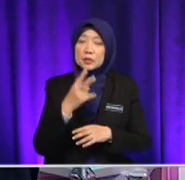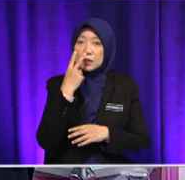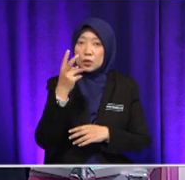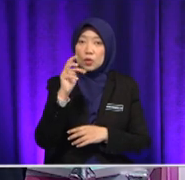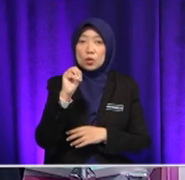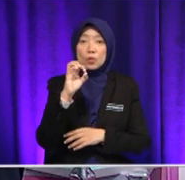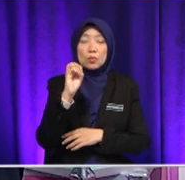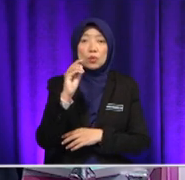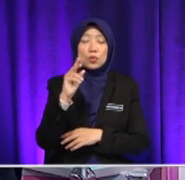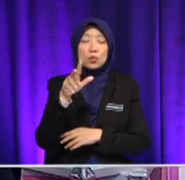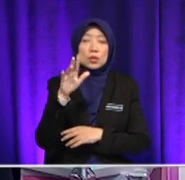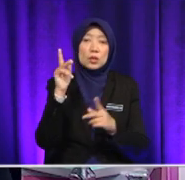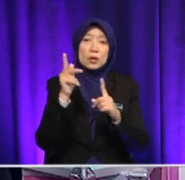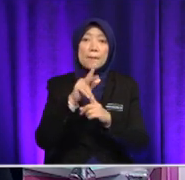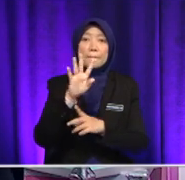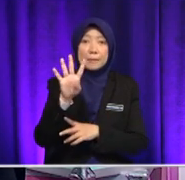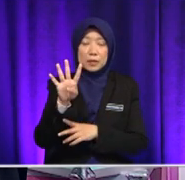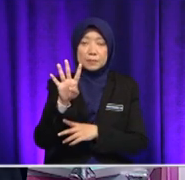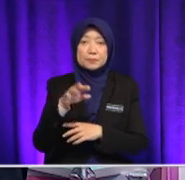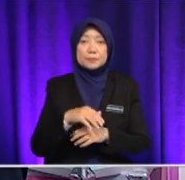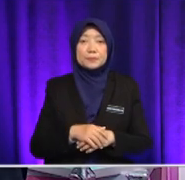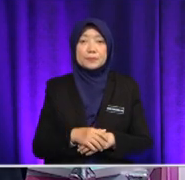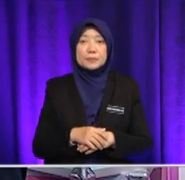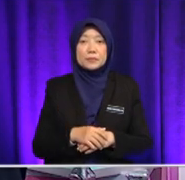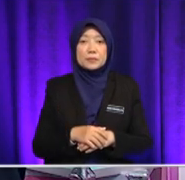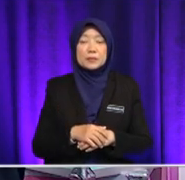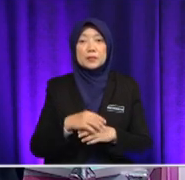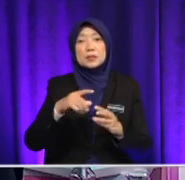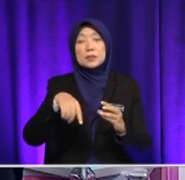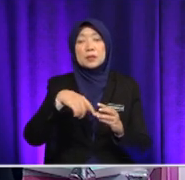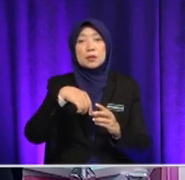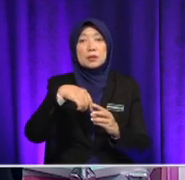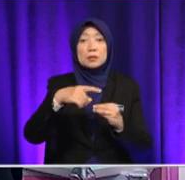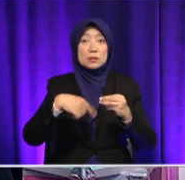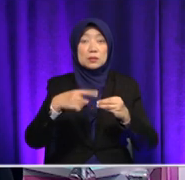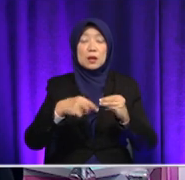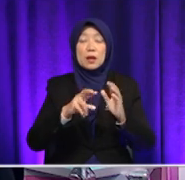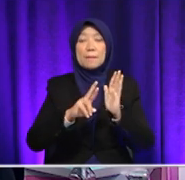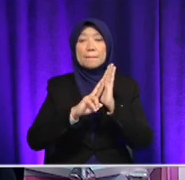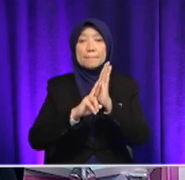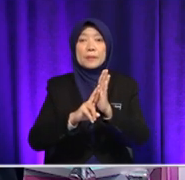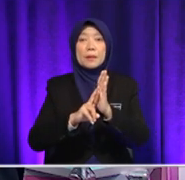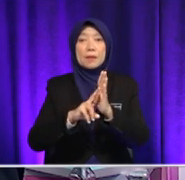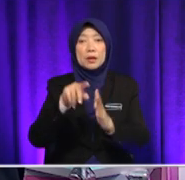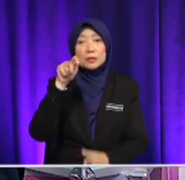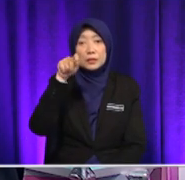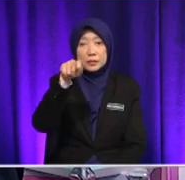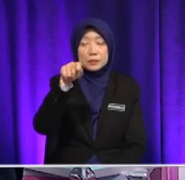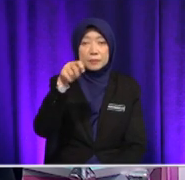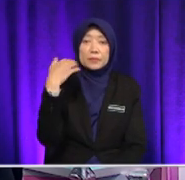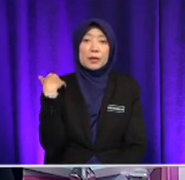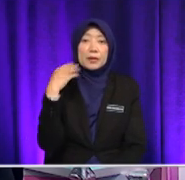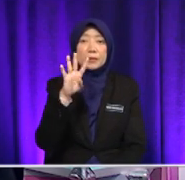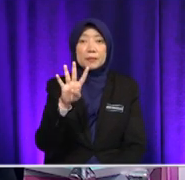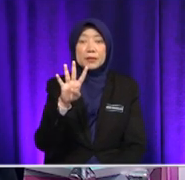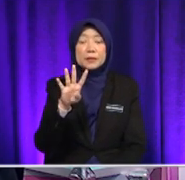yang keempat oke mode keempat ini adalah papan tanda dalam paper Thunder kita ada 4